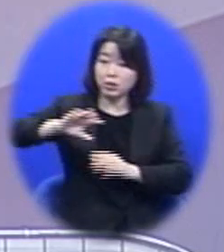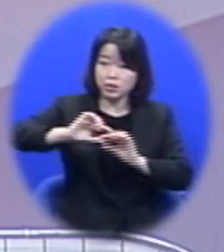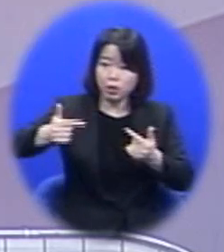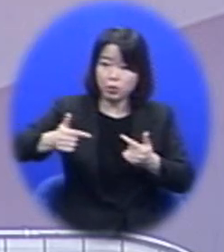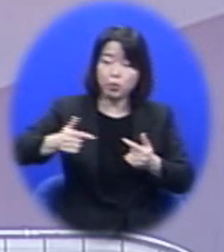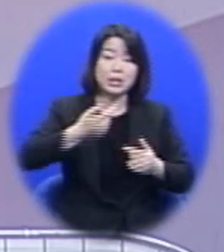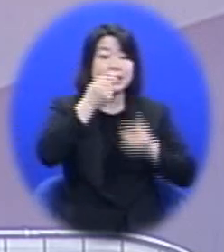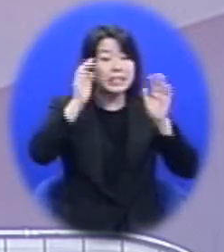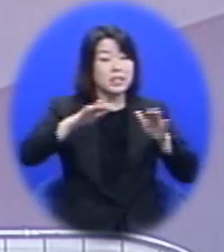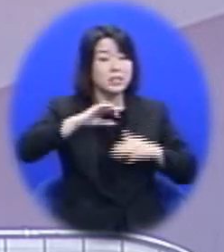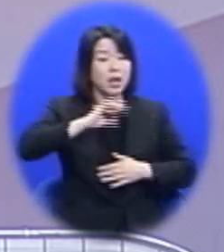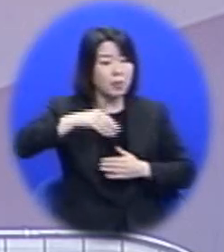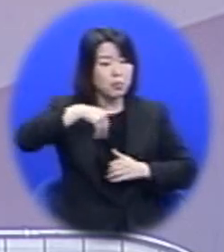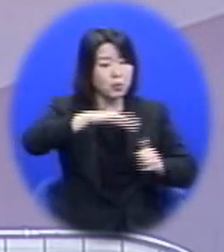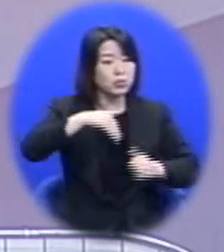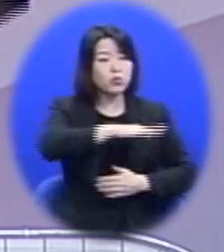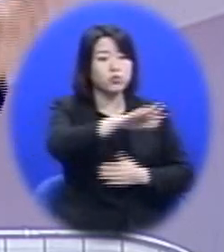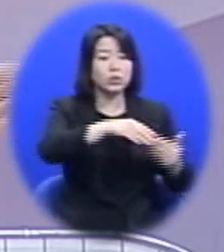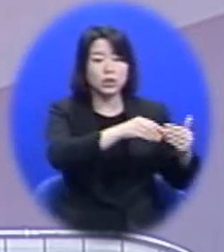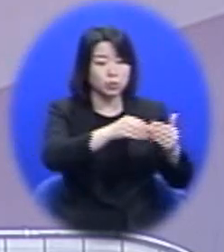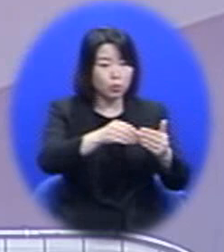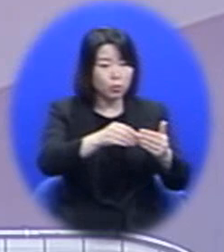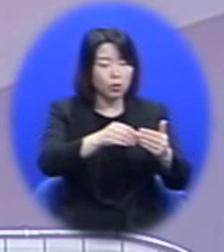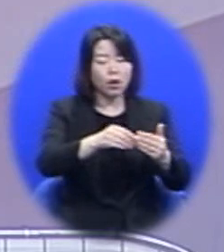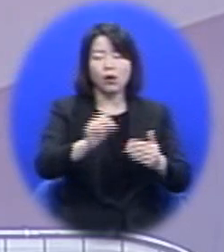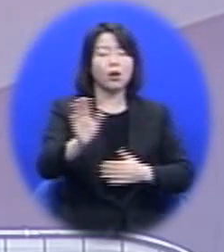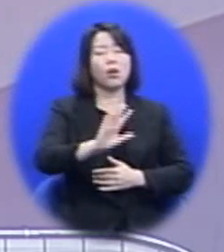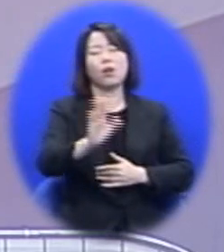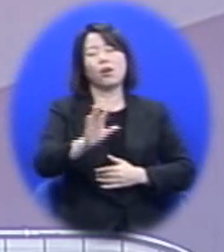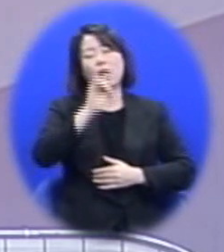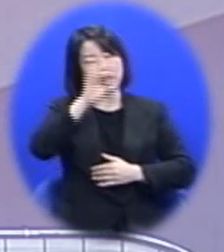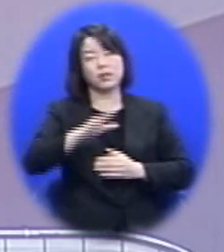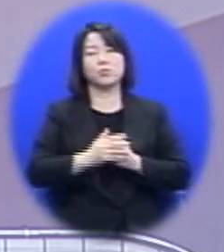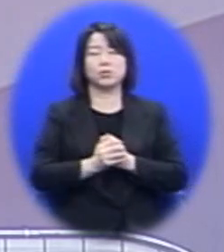우리를 인도하시겠다니 하나님은 절대로 안 됩니다.